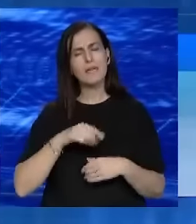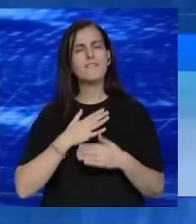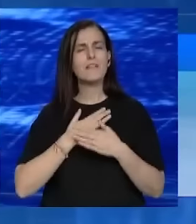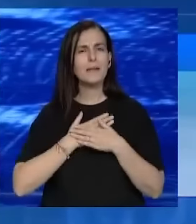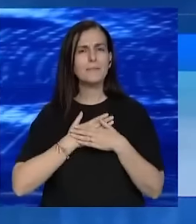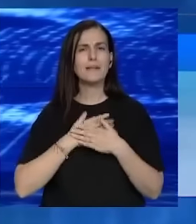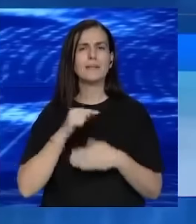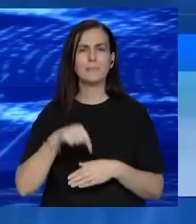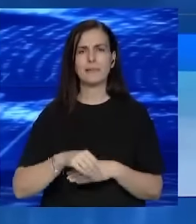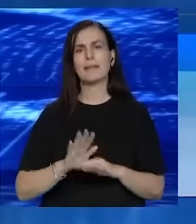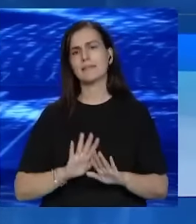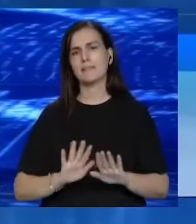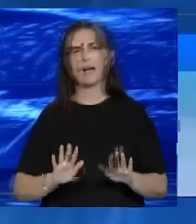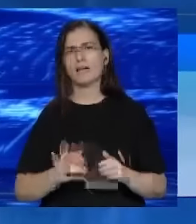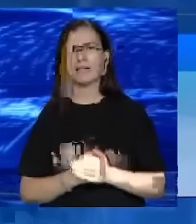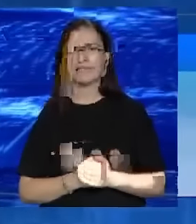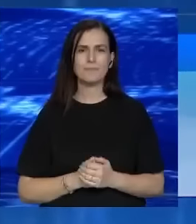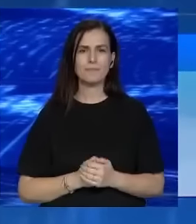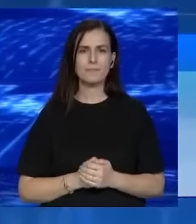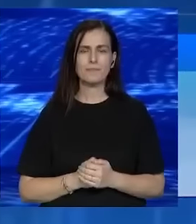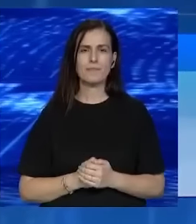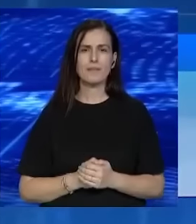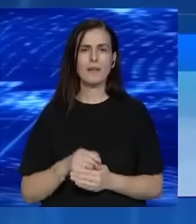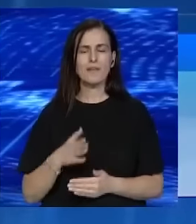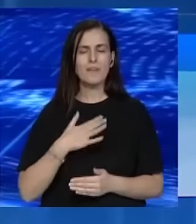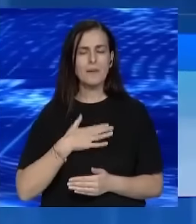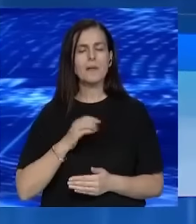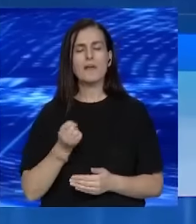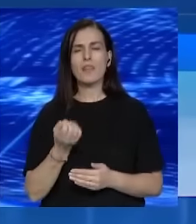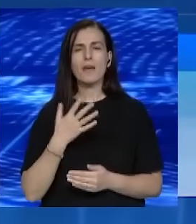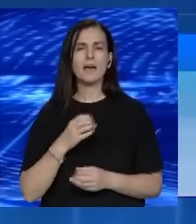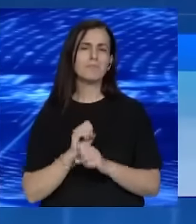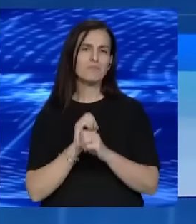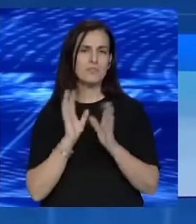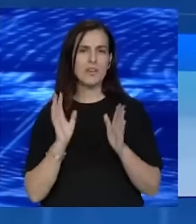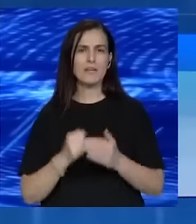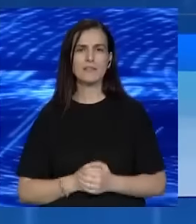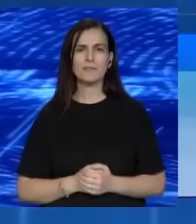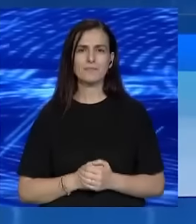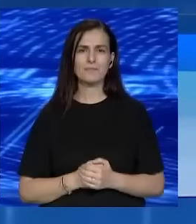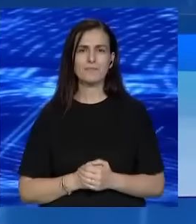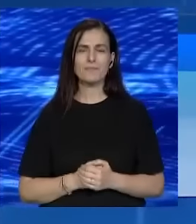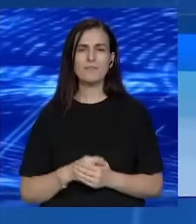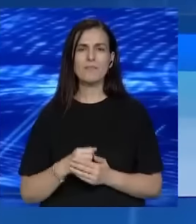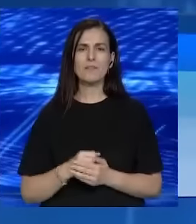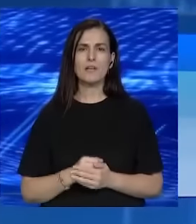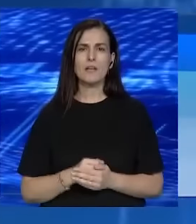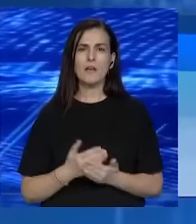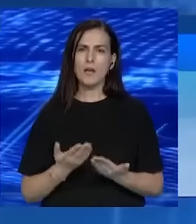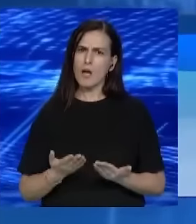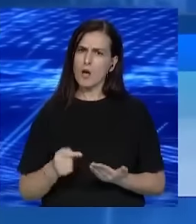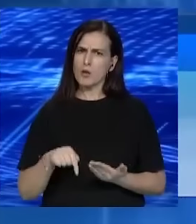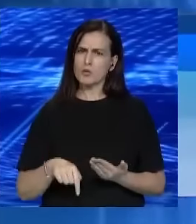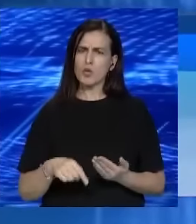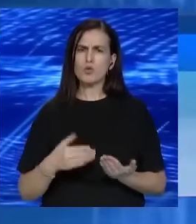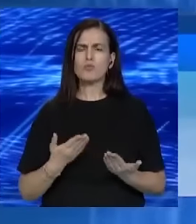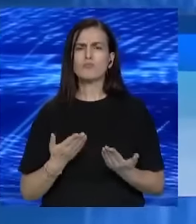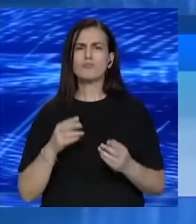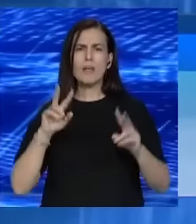Maçin, gazetarin në Kronikës Televizion Klanit, që na zbuloi pak më shumë rreth mënyrës si do procedohet, por dënimi i deputetit Ervin Saljani ka prodhuar dhe replika të forta